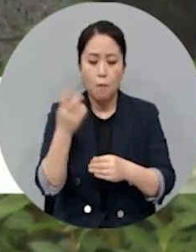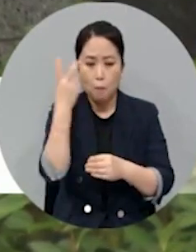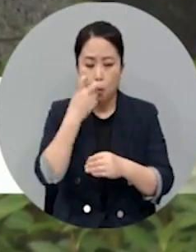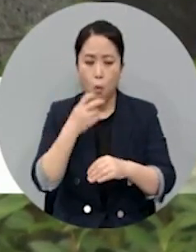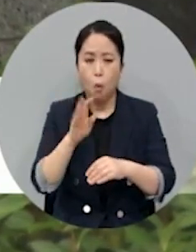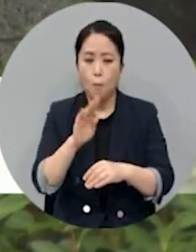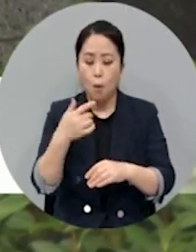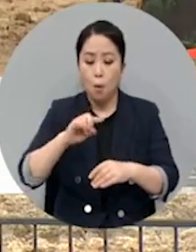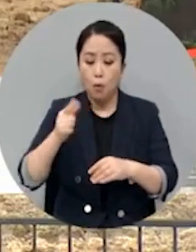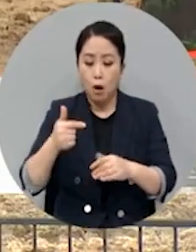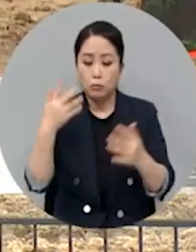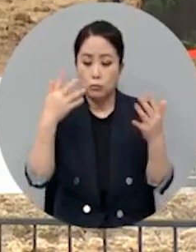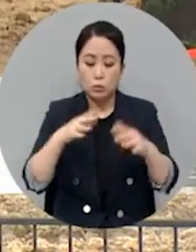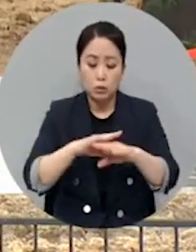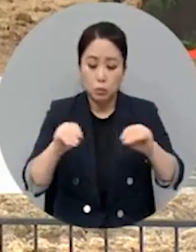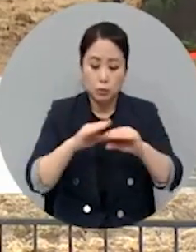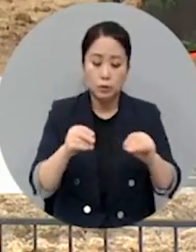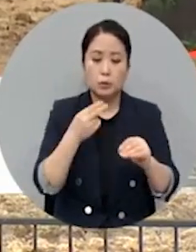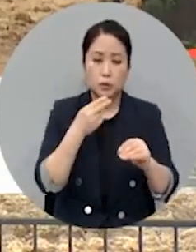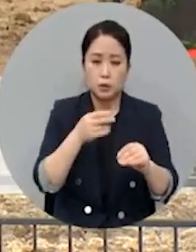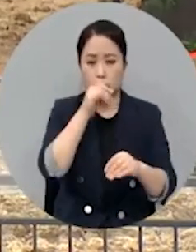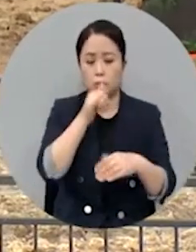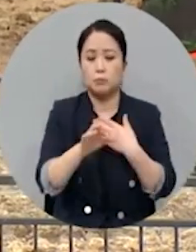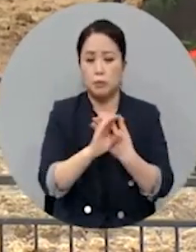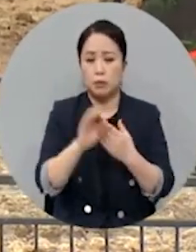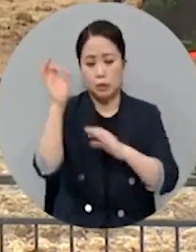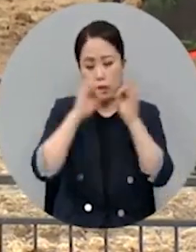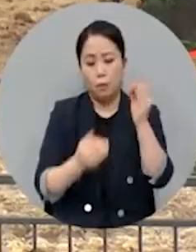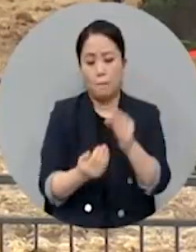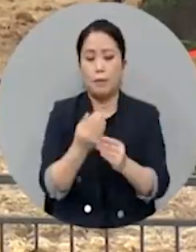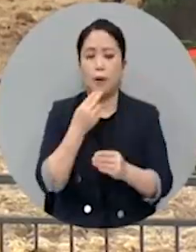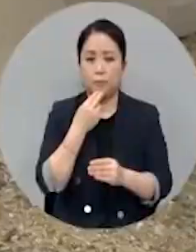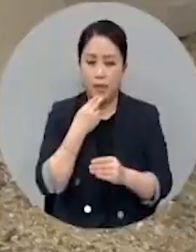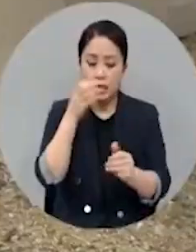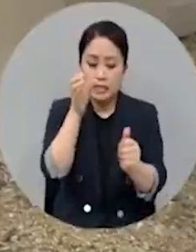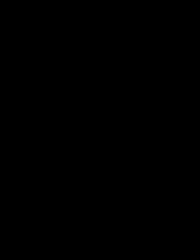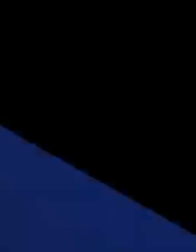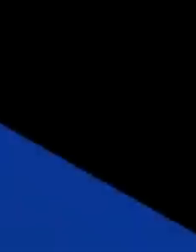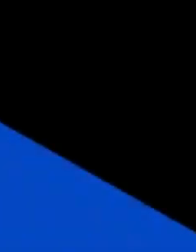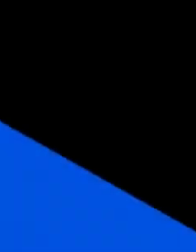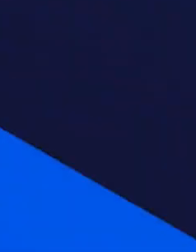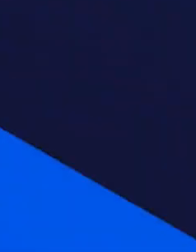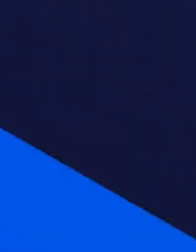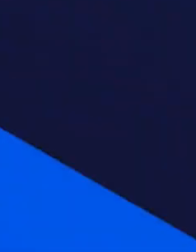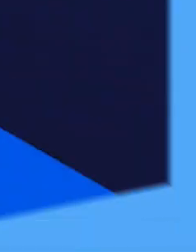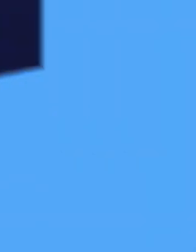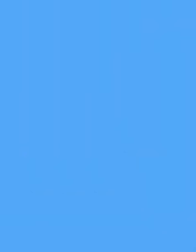사고가 다수라며 책임자에 대한 신속한 수사와 처벌이 필요하다고 강조했습니다.